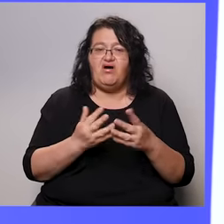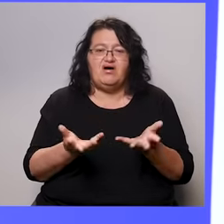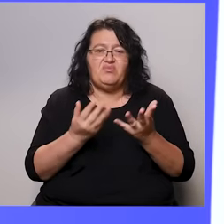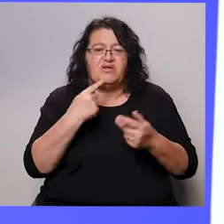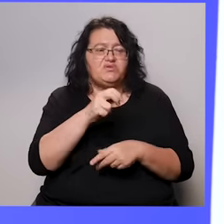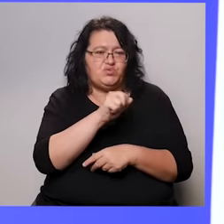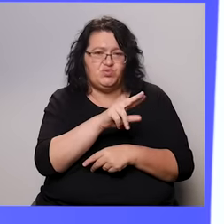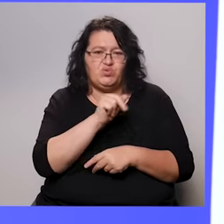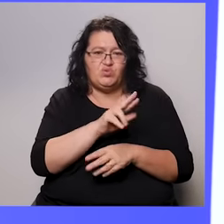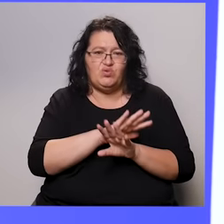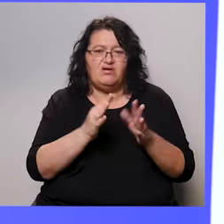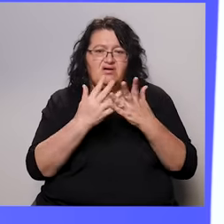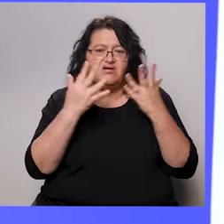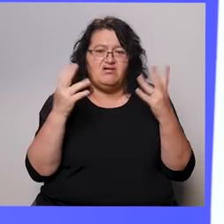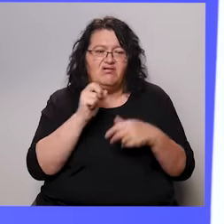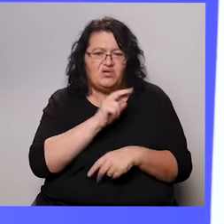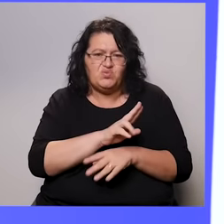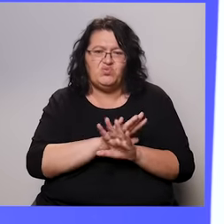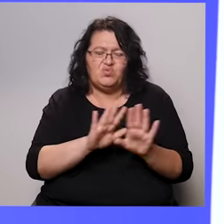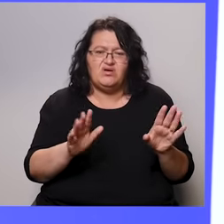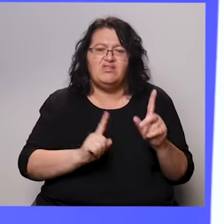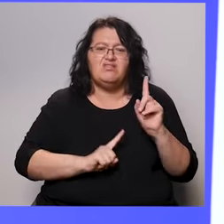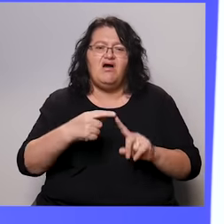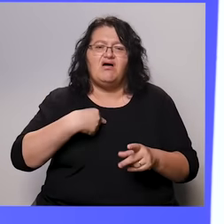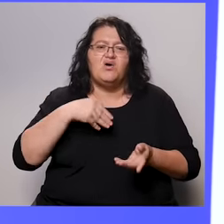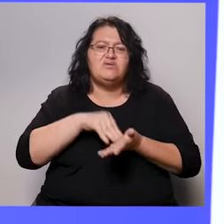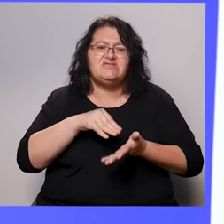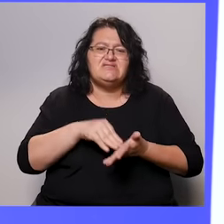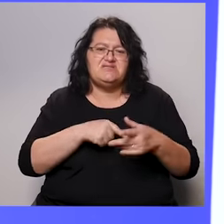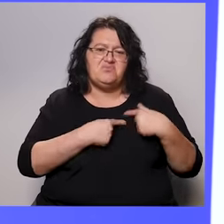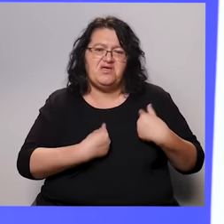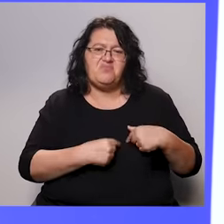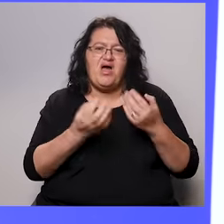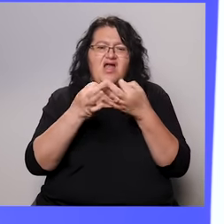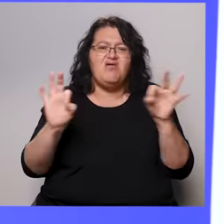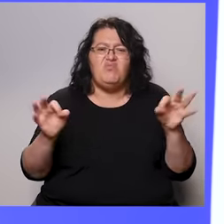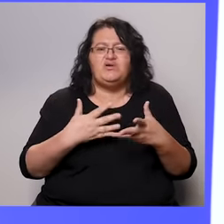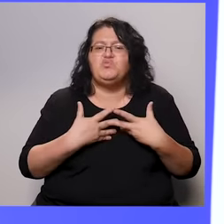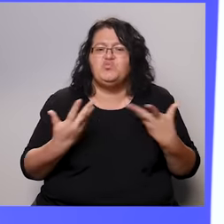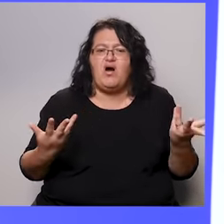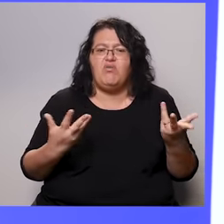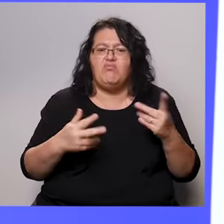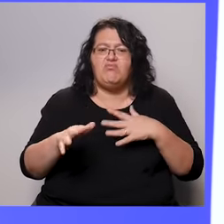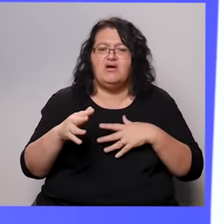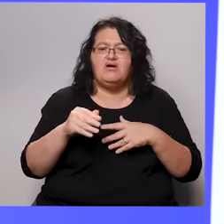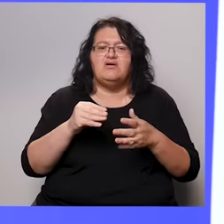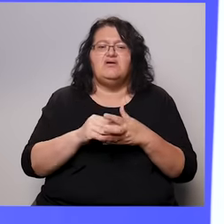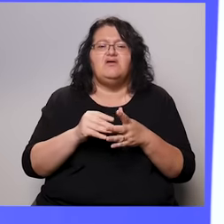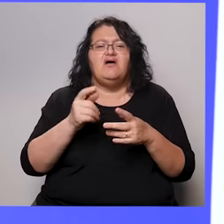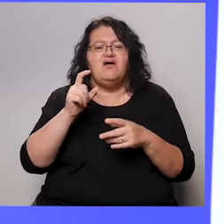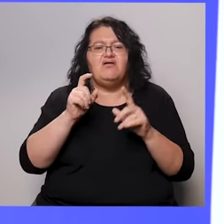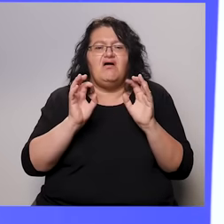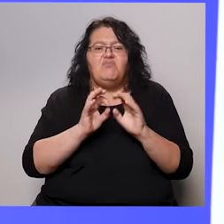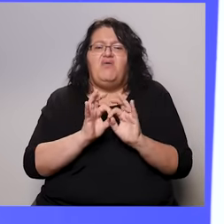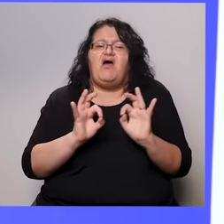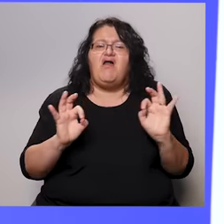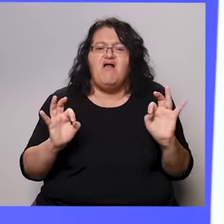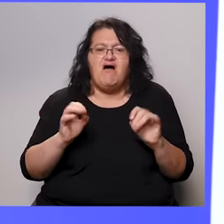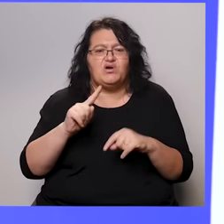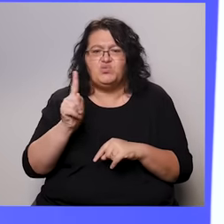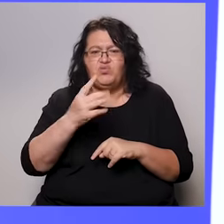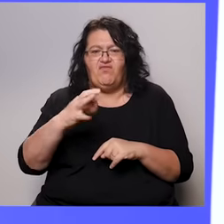zis, nu, e clară treaba, dacă eu nu am libertatea asta și lejeritatea asta, e clar că nu-i voia lui Dumnezeu. Un lucru